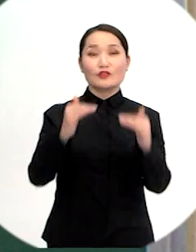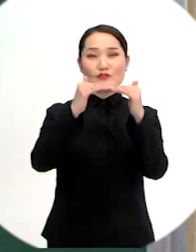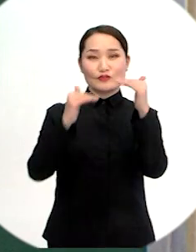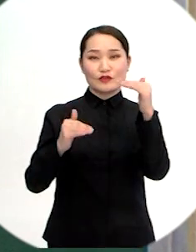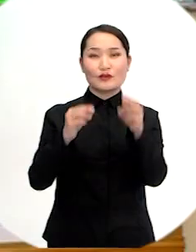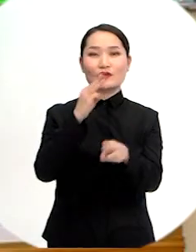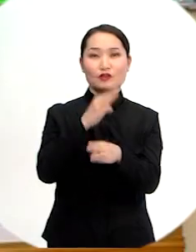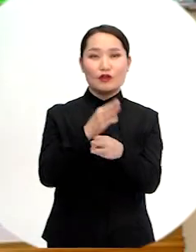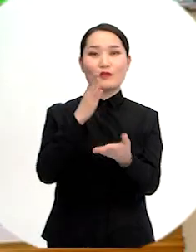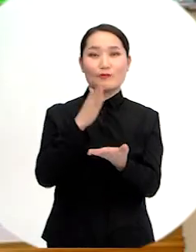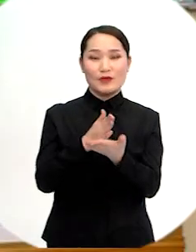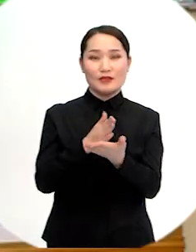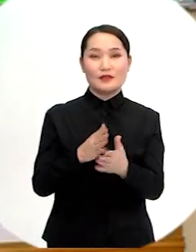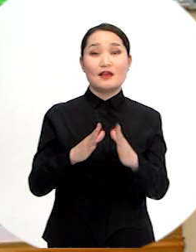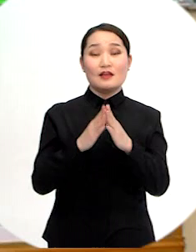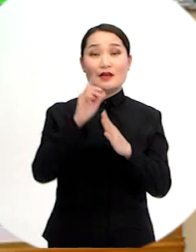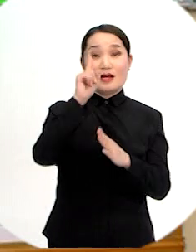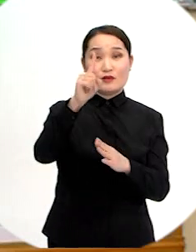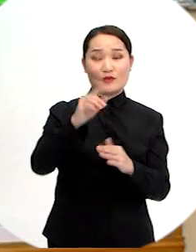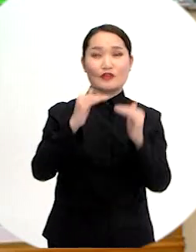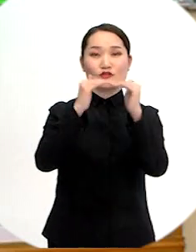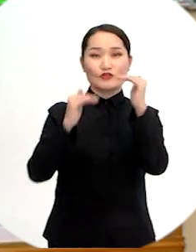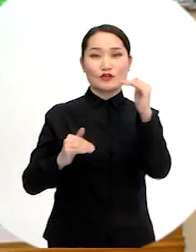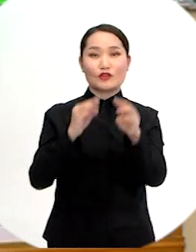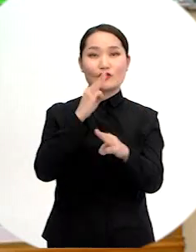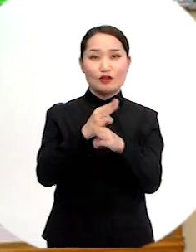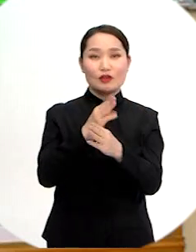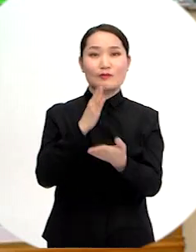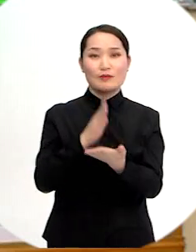сондгой тоо юм байна. 11 маань тэгвэл сондгой тоо.